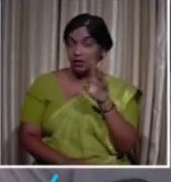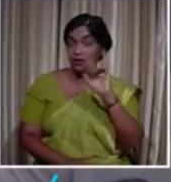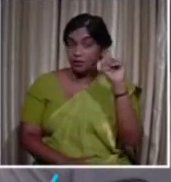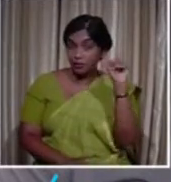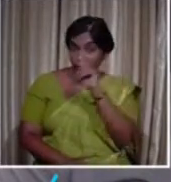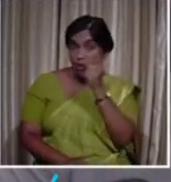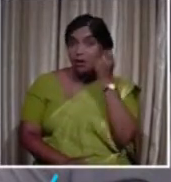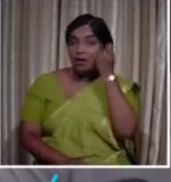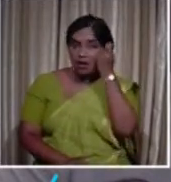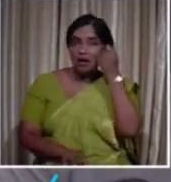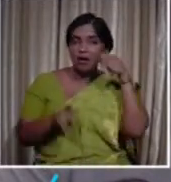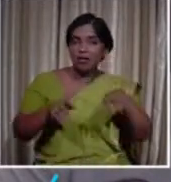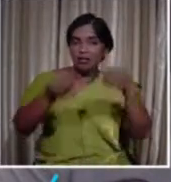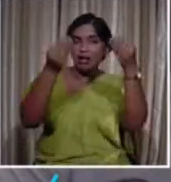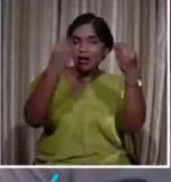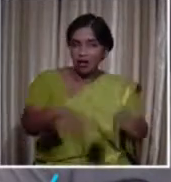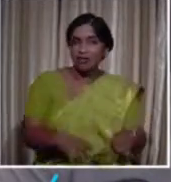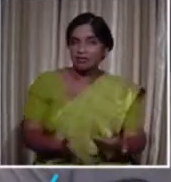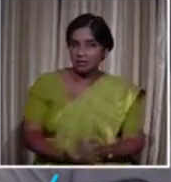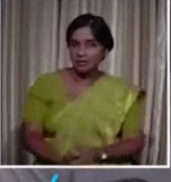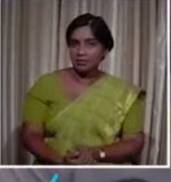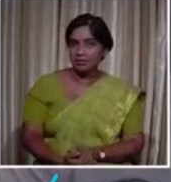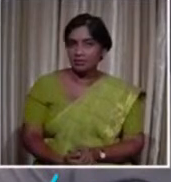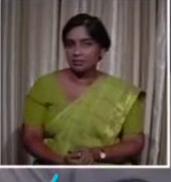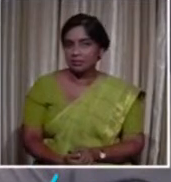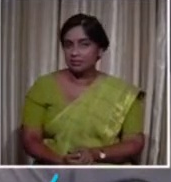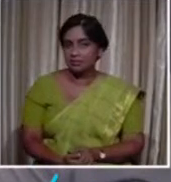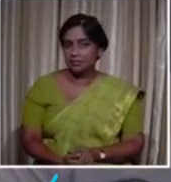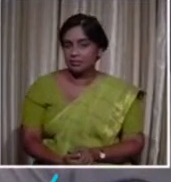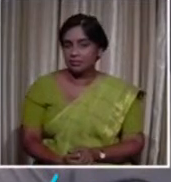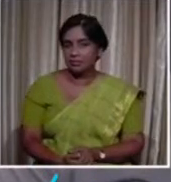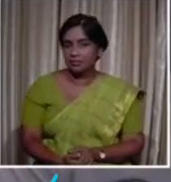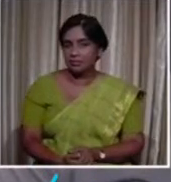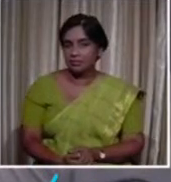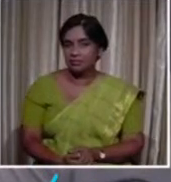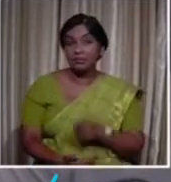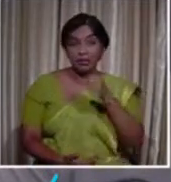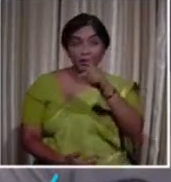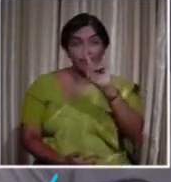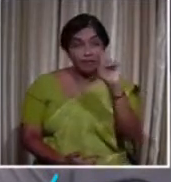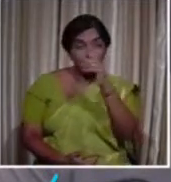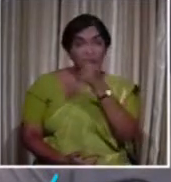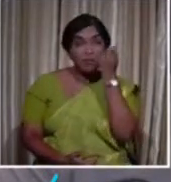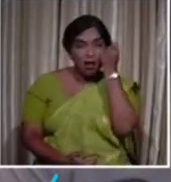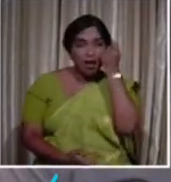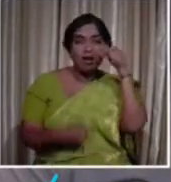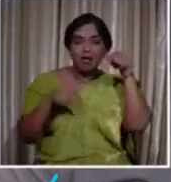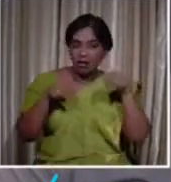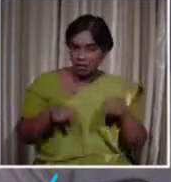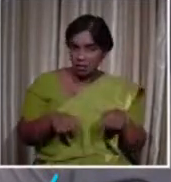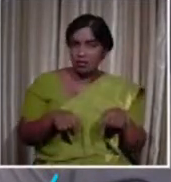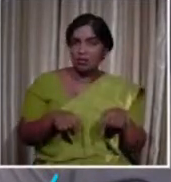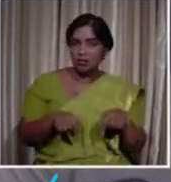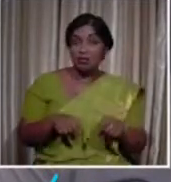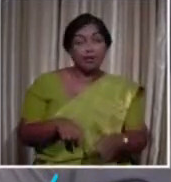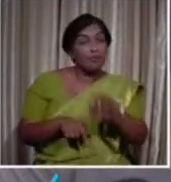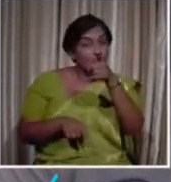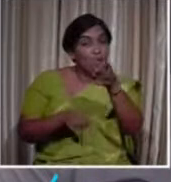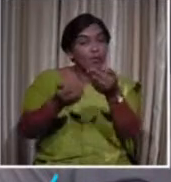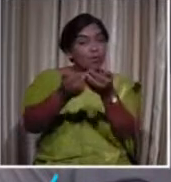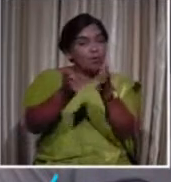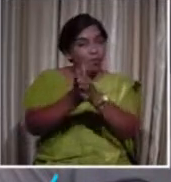පළවෙනි යෝජනාවම අද පරාජය කරලා තියෙනවා. ඔබතුමාගේ පළවෙනි යෝජනාවම අද